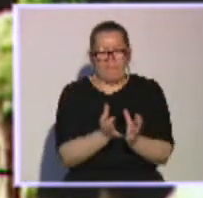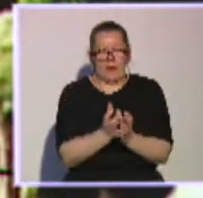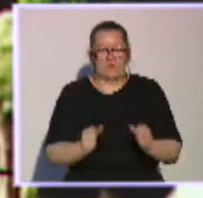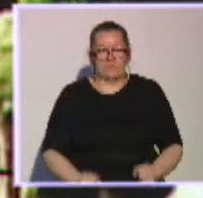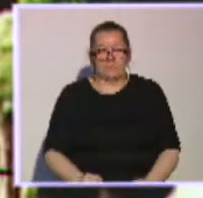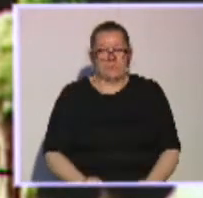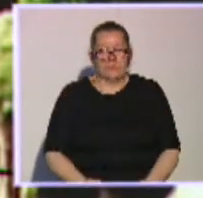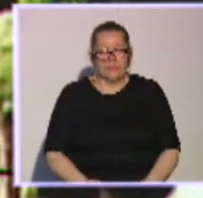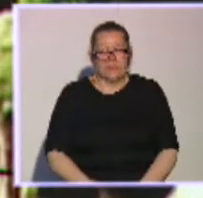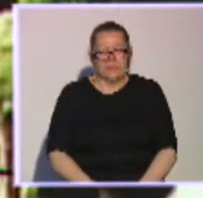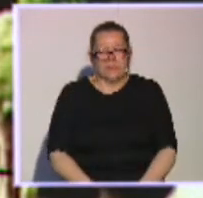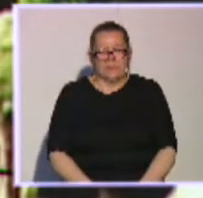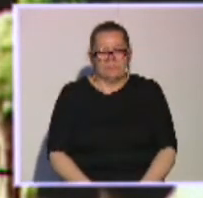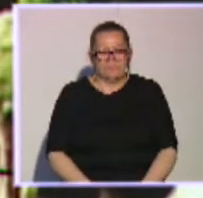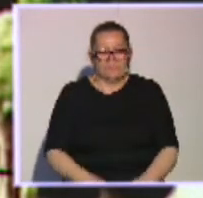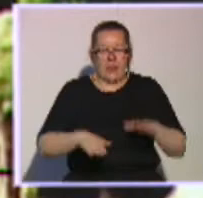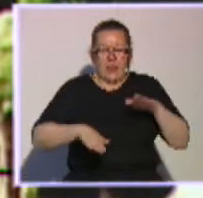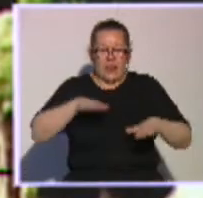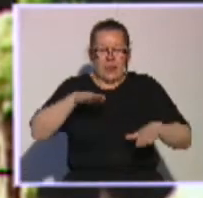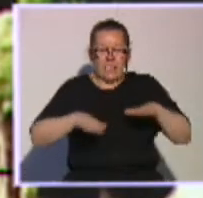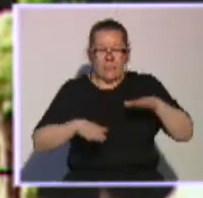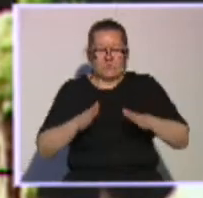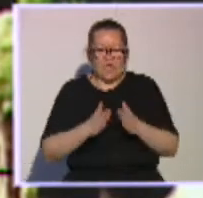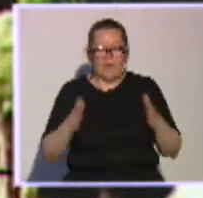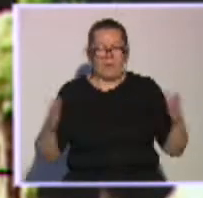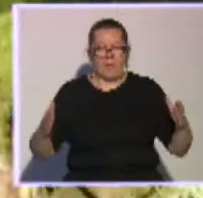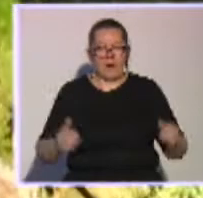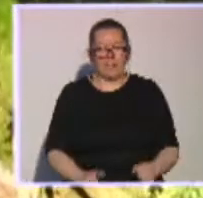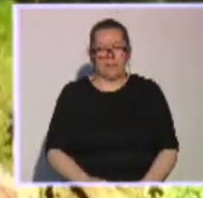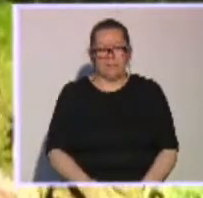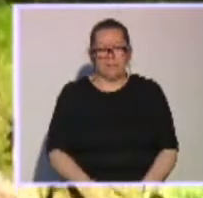a cedat sub propria greutate.